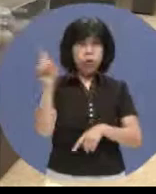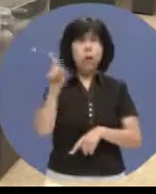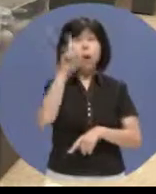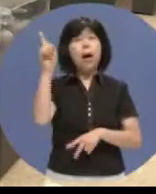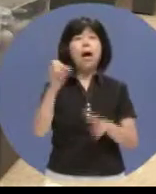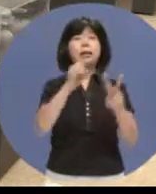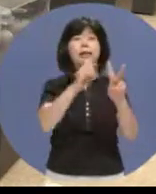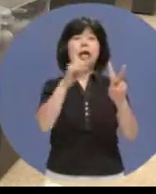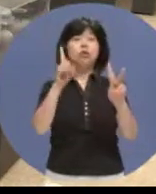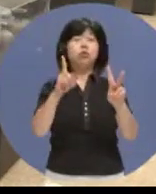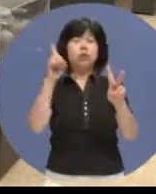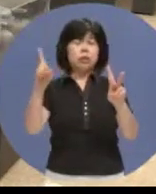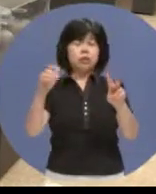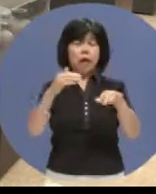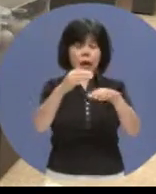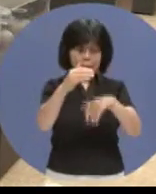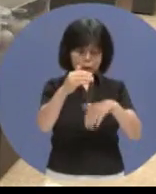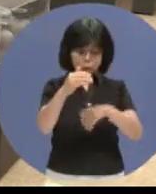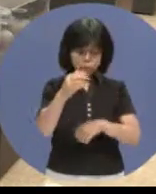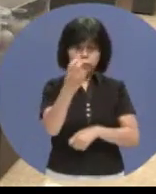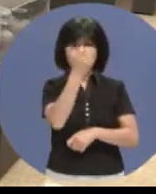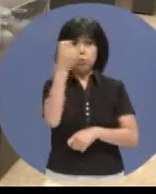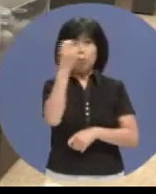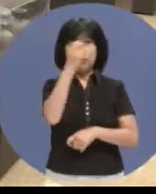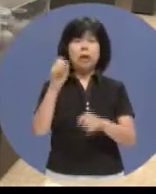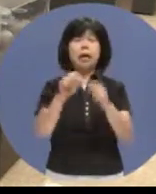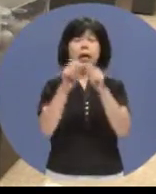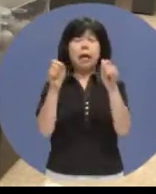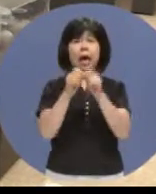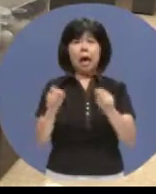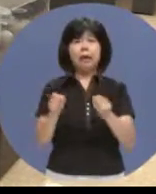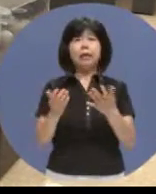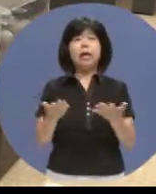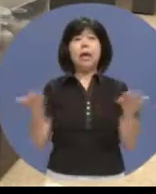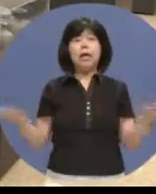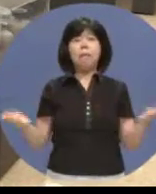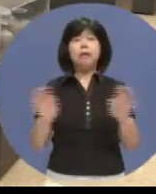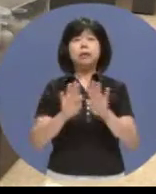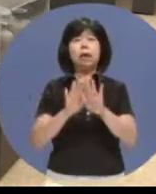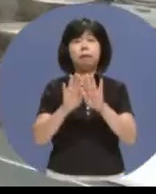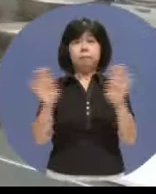発掘調査成果展が開催されました。